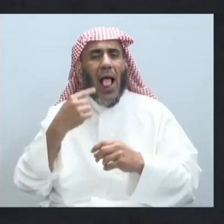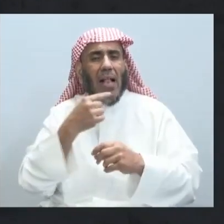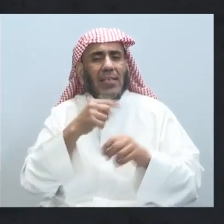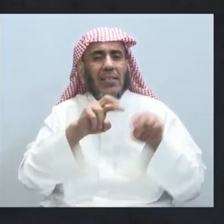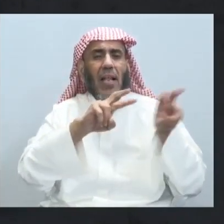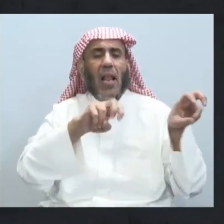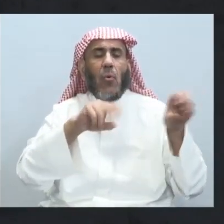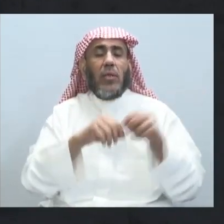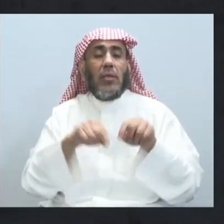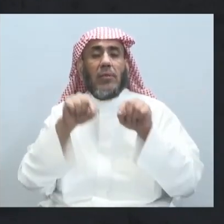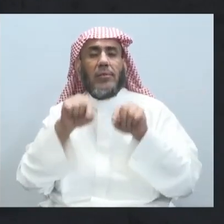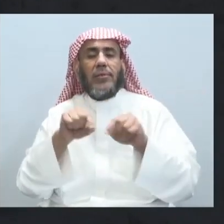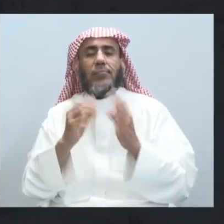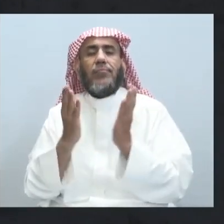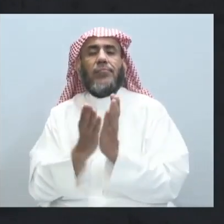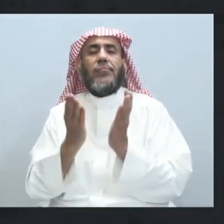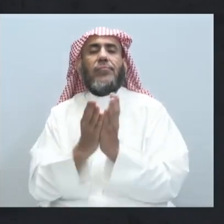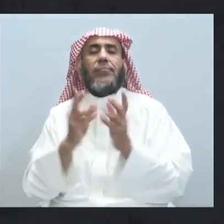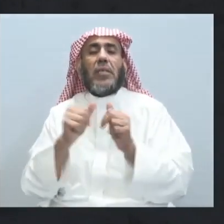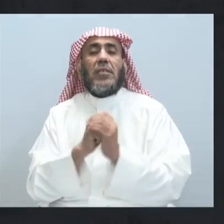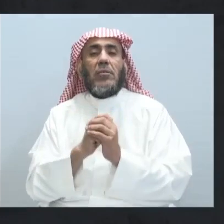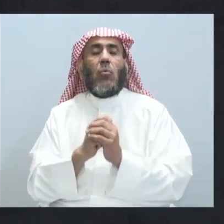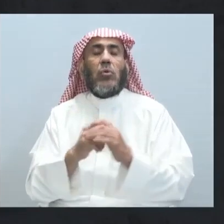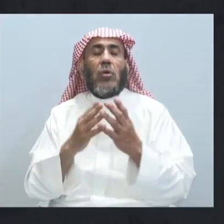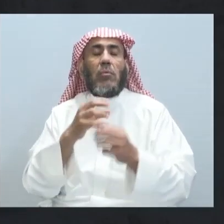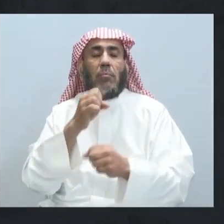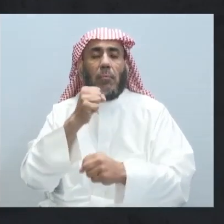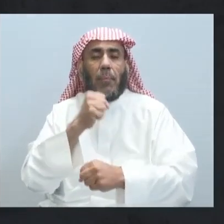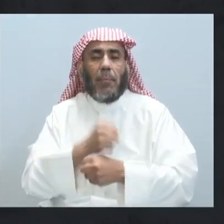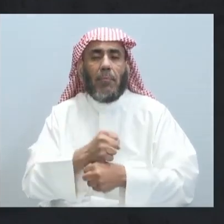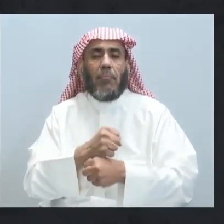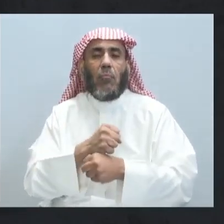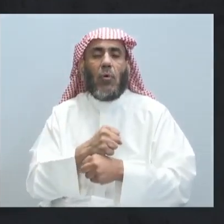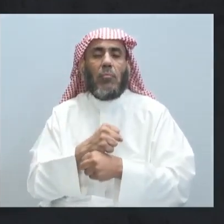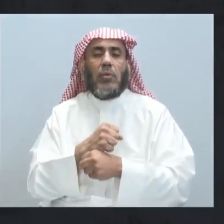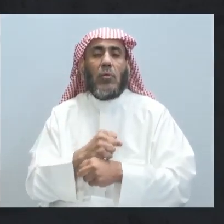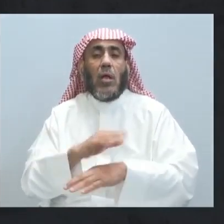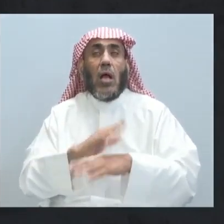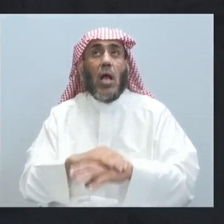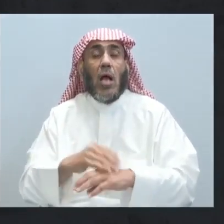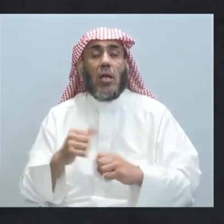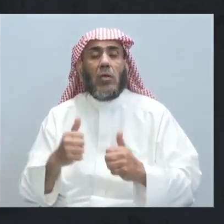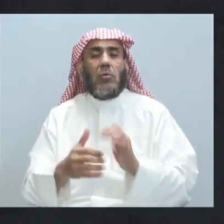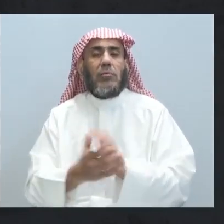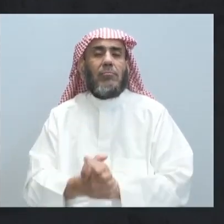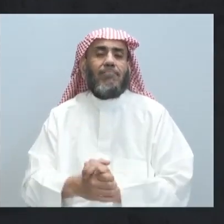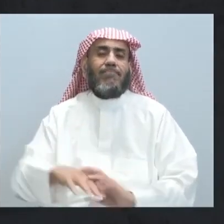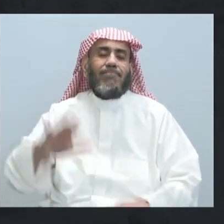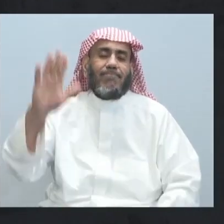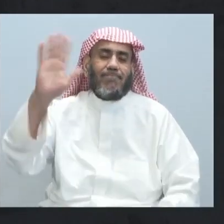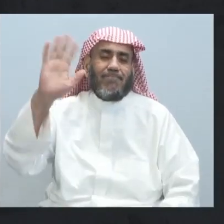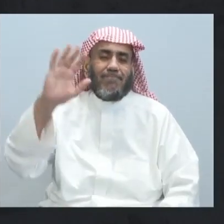هذا ما اردنا ان نورده في هذا الدرس وصلى الله وسلم على نبينا محمد وعلى اله وصحبه